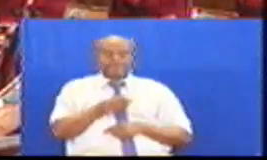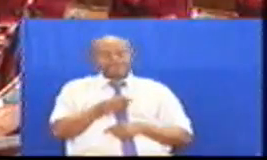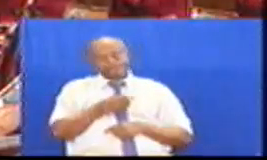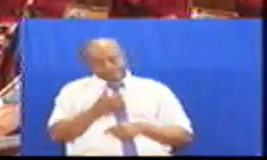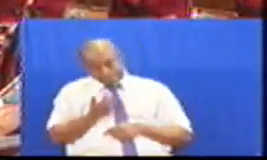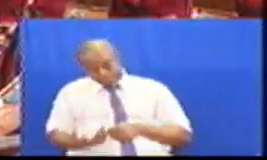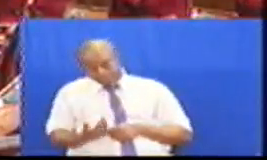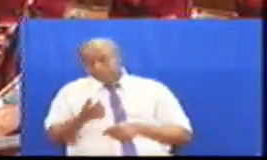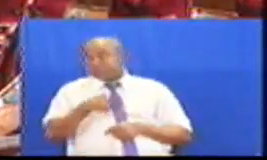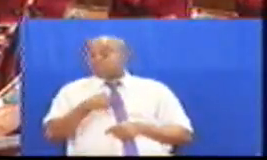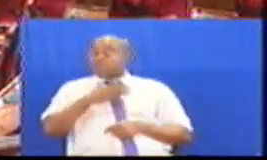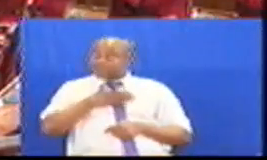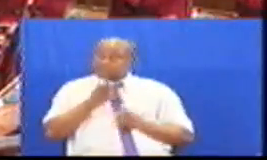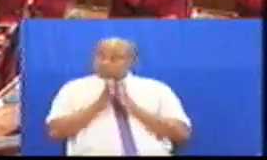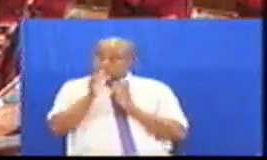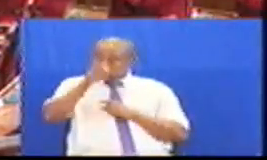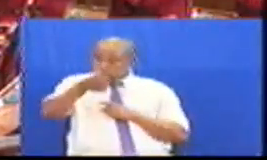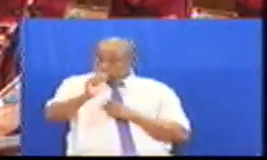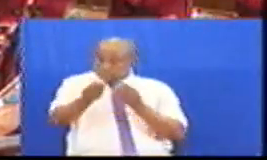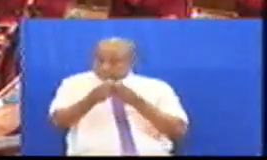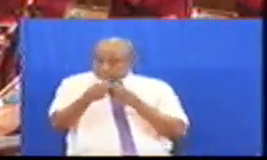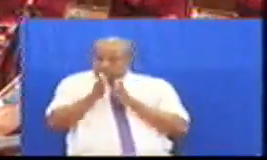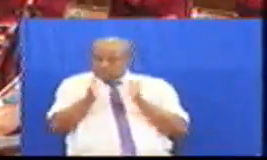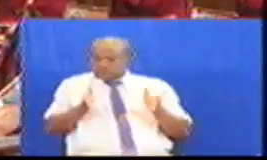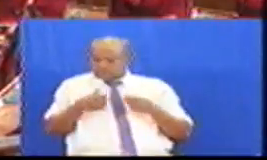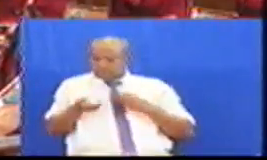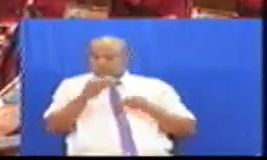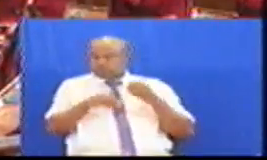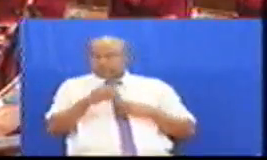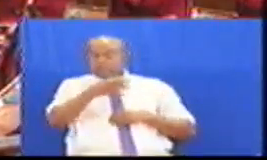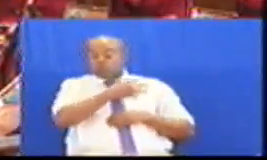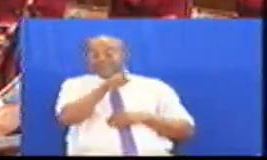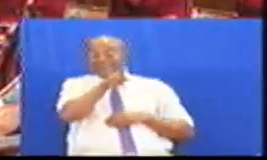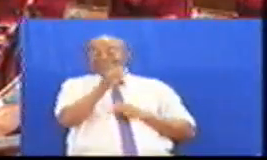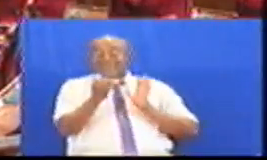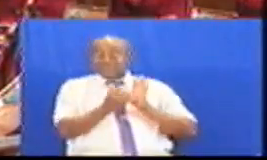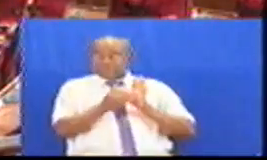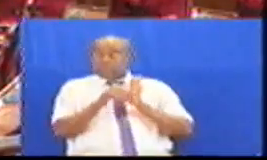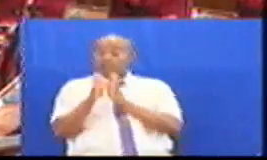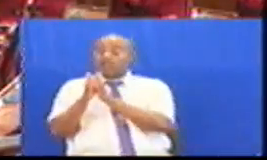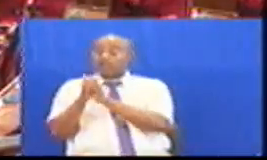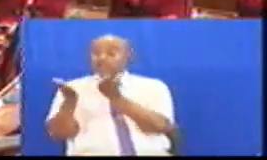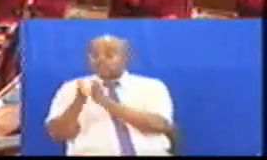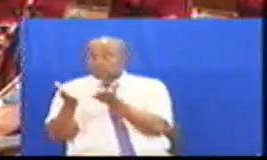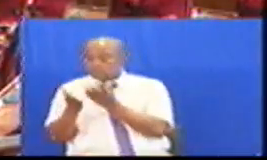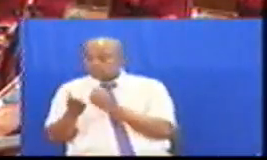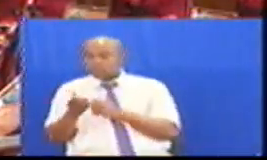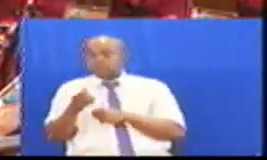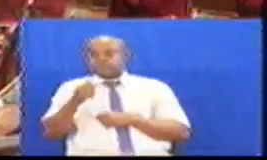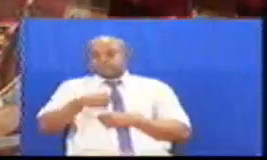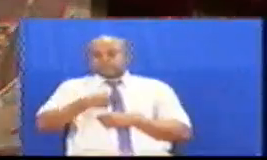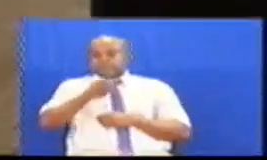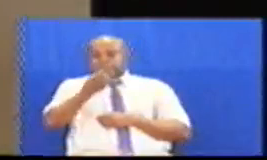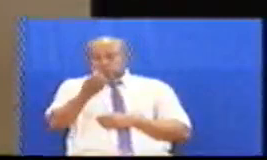Napenda kukushukuru wewe binafsi kwa kunipa nafasi ya kuchangia katika wizara hii, lakini pia napenda kutoa shukrani za dhati kwa kiongozi wa